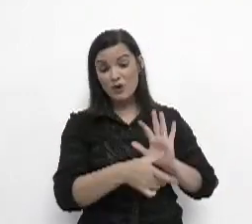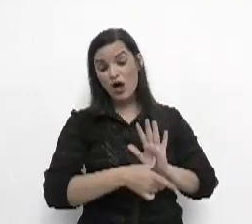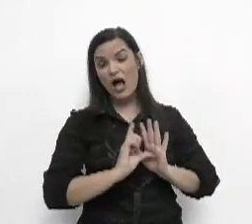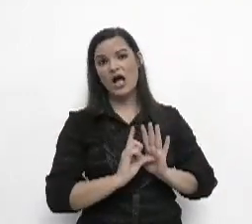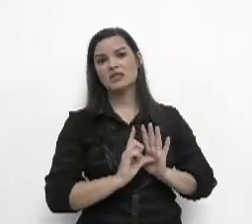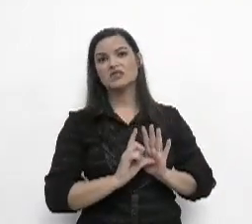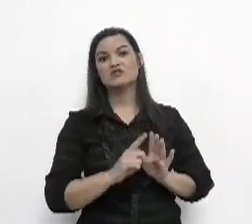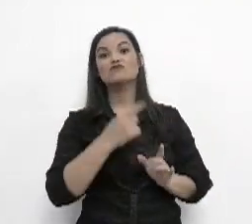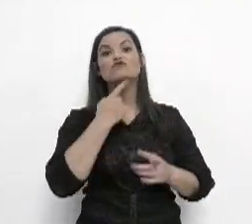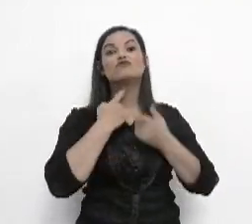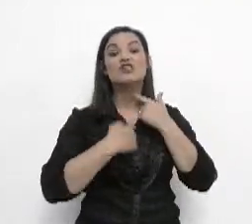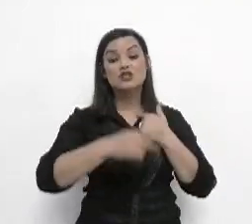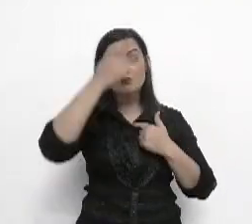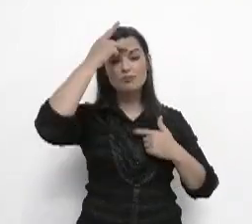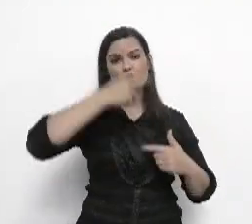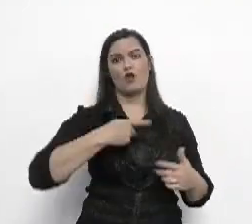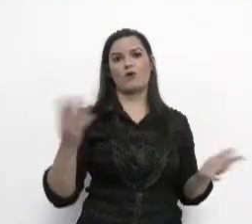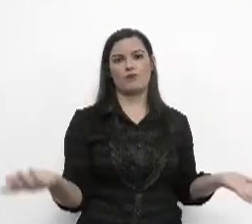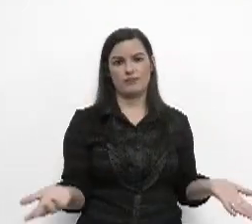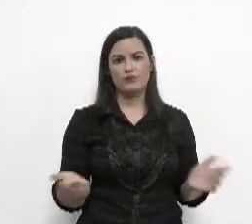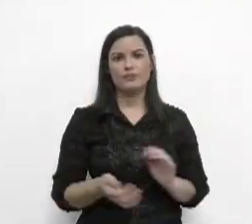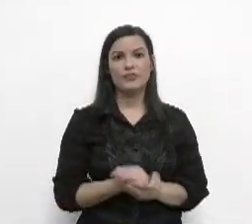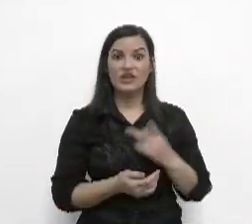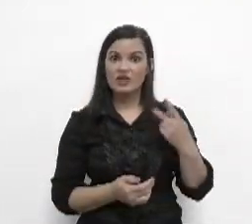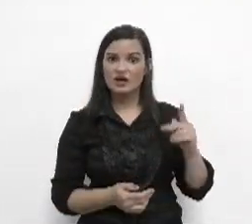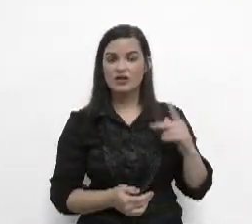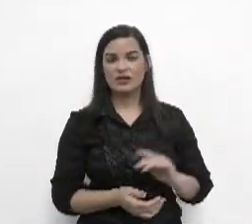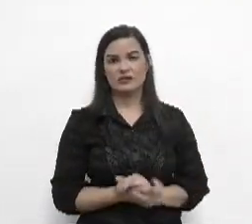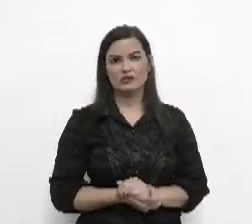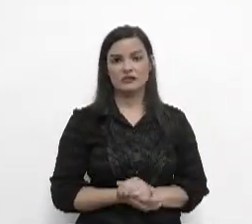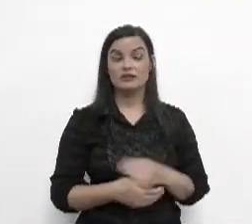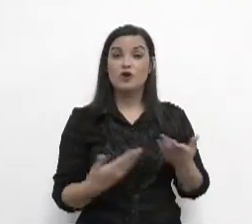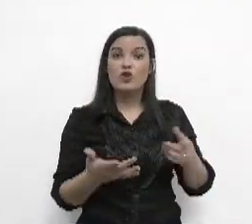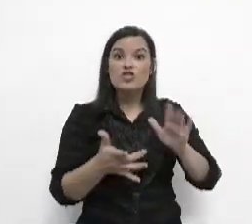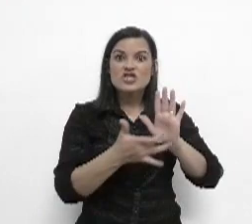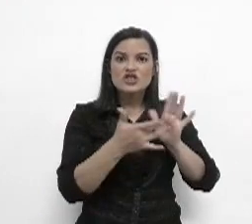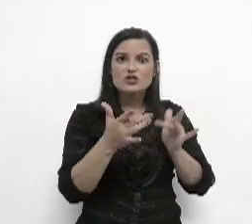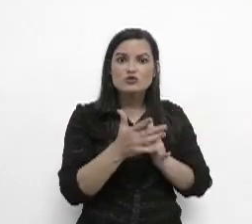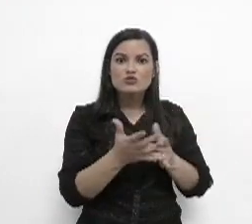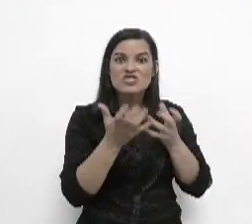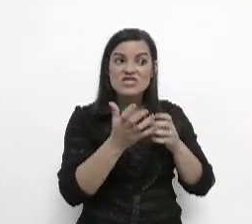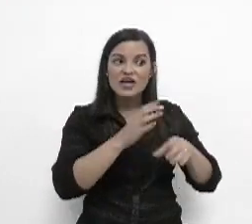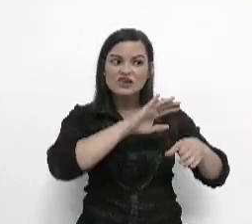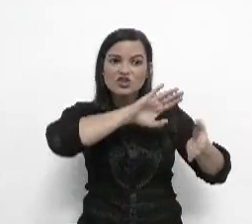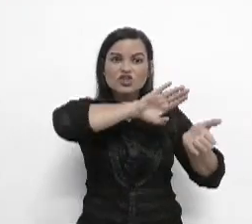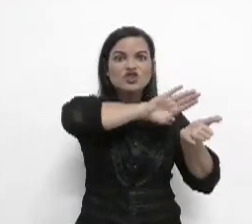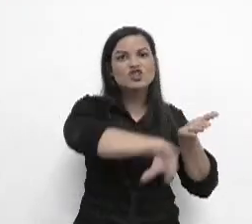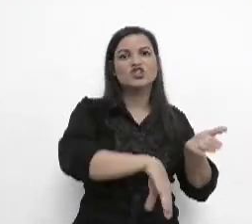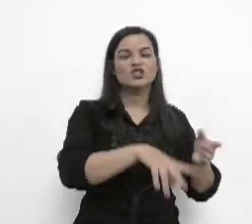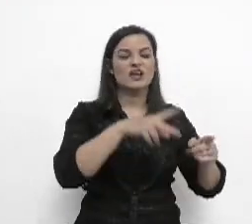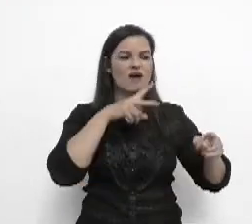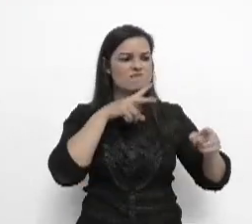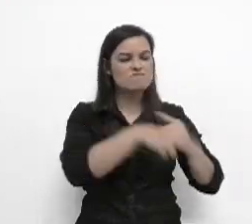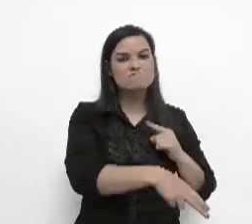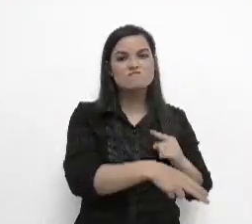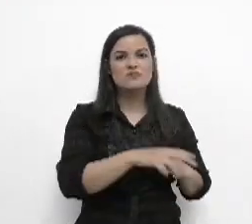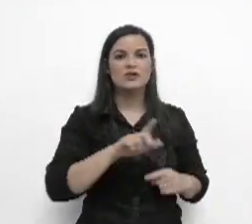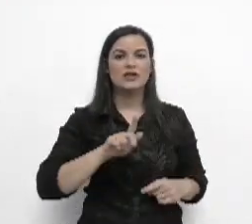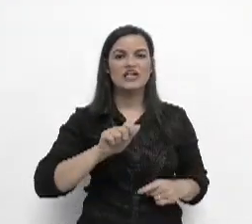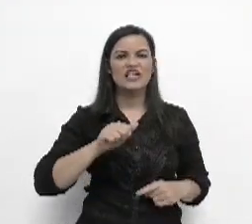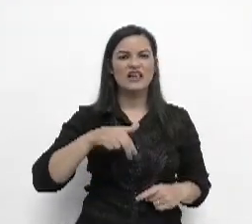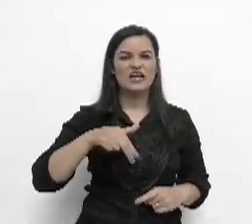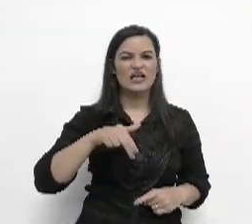사울의 계획을 단절시켜야 했습니다. E assim Jesus necessitava cortar a ganância de Saulo, cortar os planos de Saulo em sua 여러분 이 vida. 점이